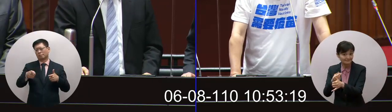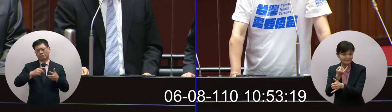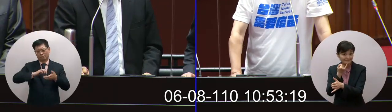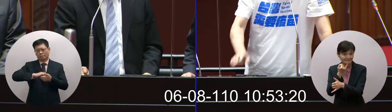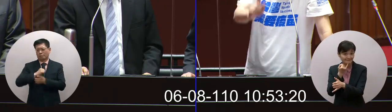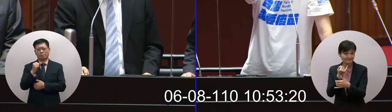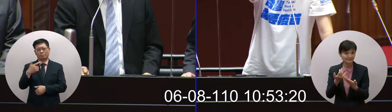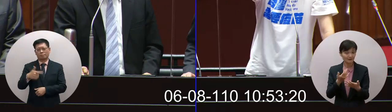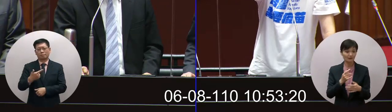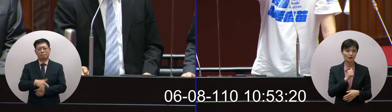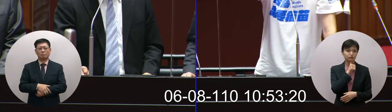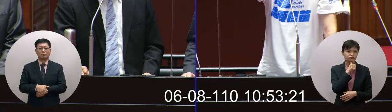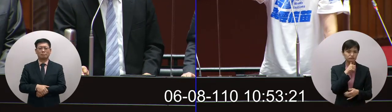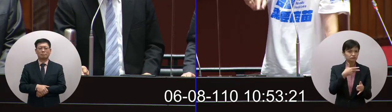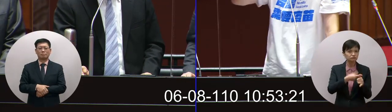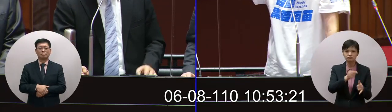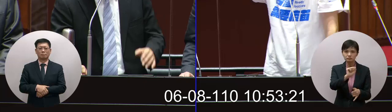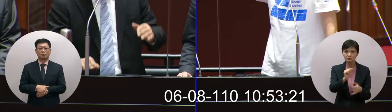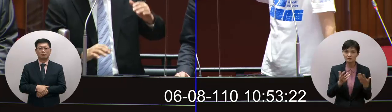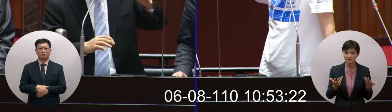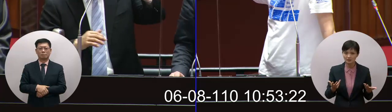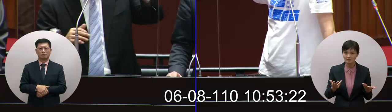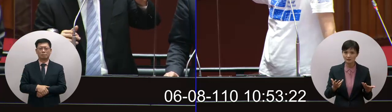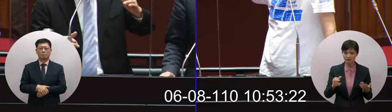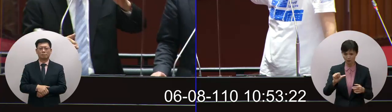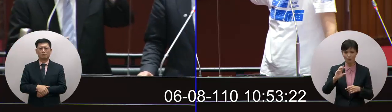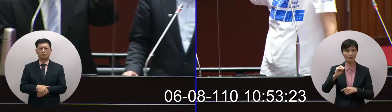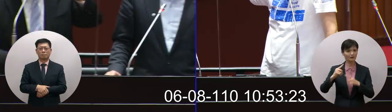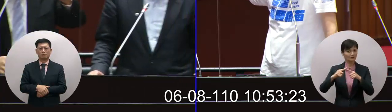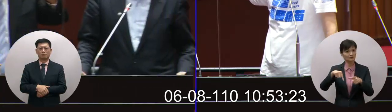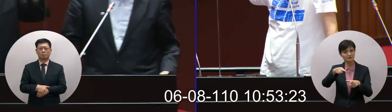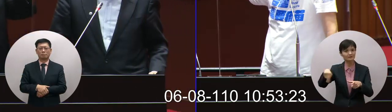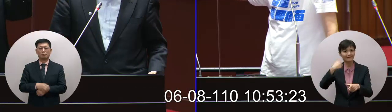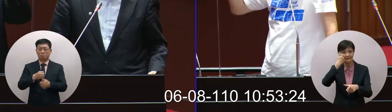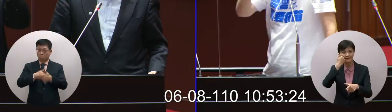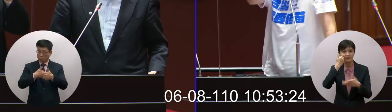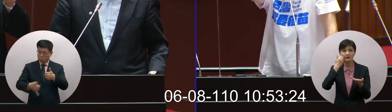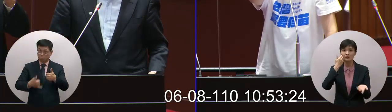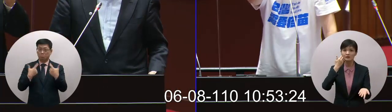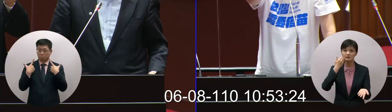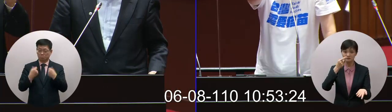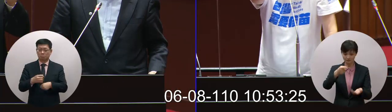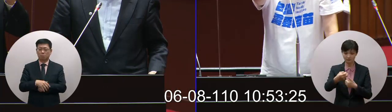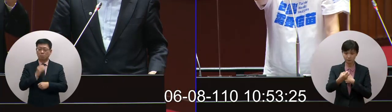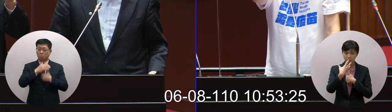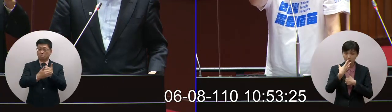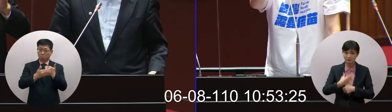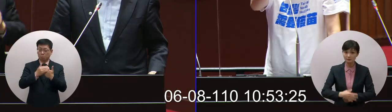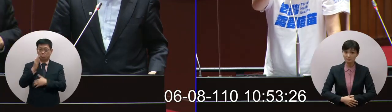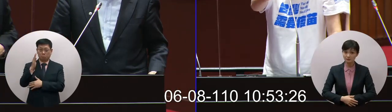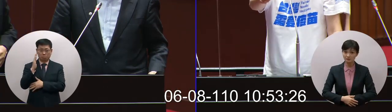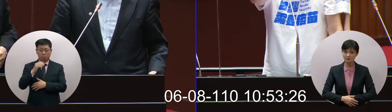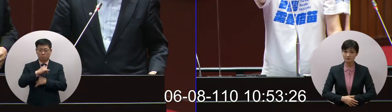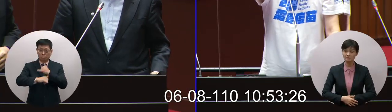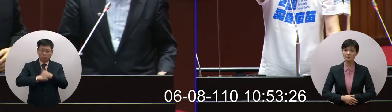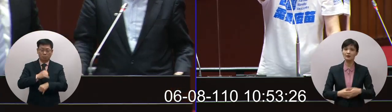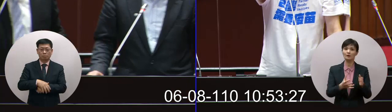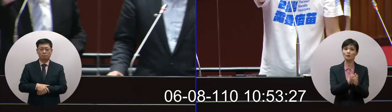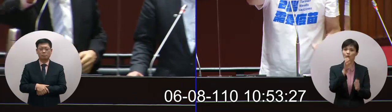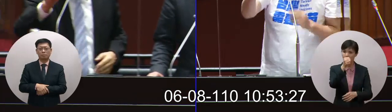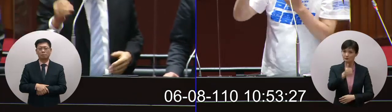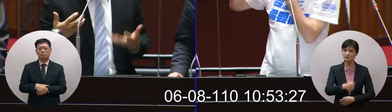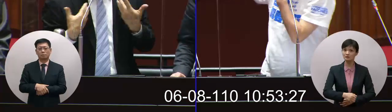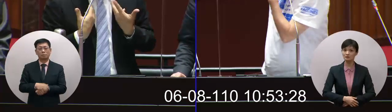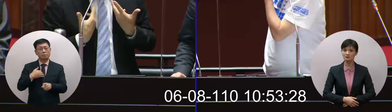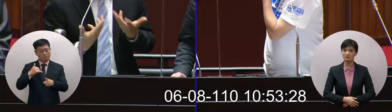做标准。 那是谁吗？那是你告诉我，这50,000人是谁吗？ 这个委员，一个维护国家所必要。 哎，部长， 你听，